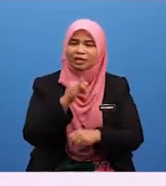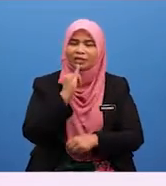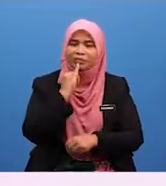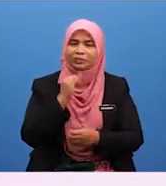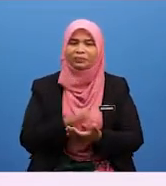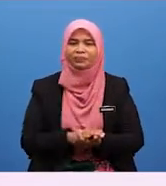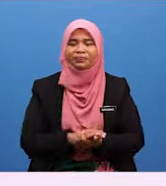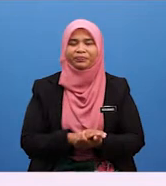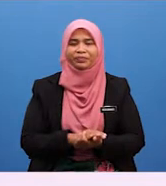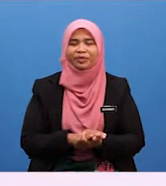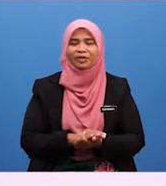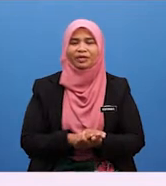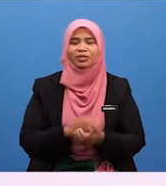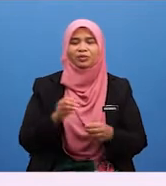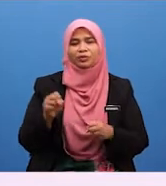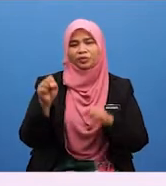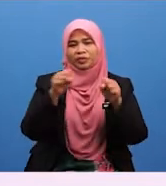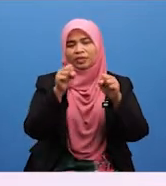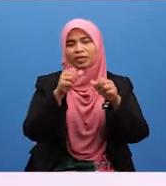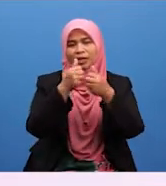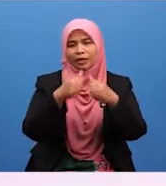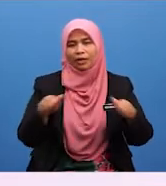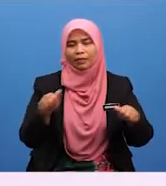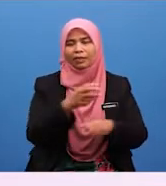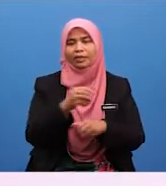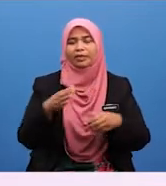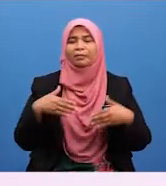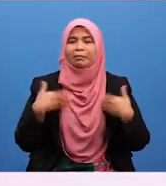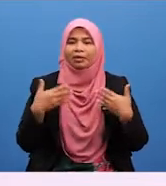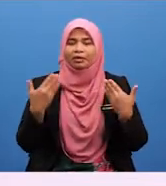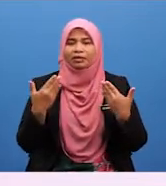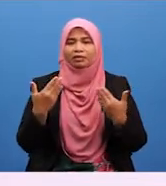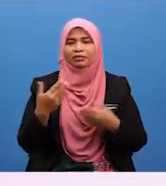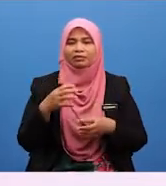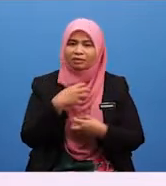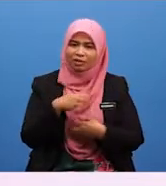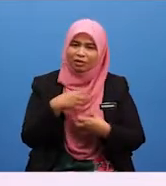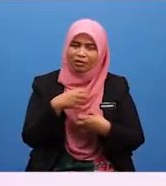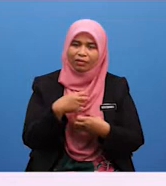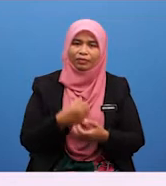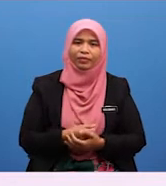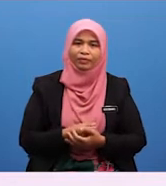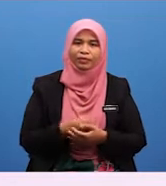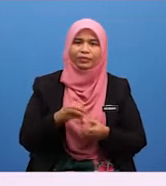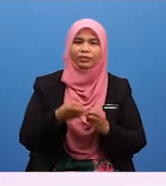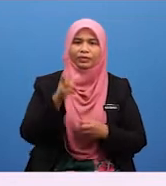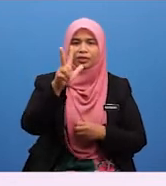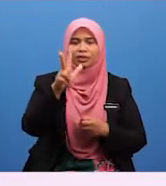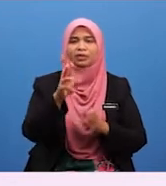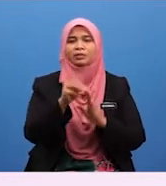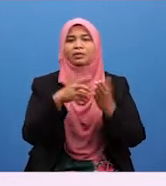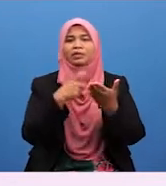tak murid-murid? Suasa aman dan bahagia. Seronok kan? Ketiga,